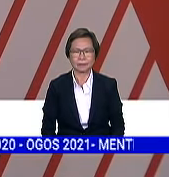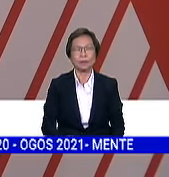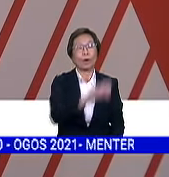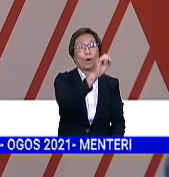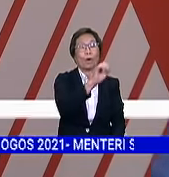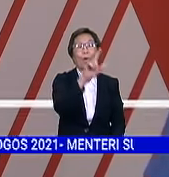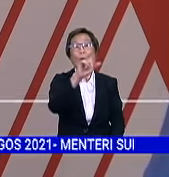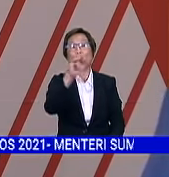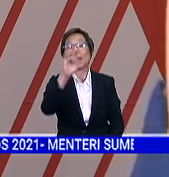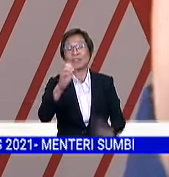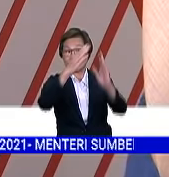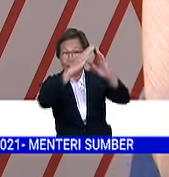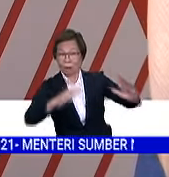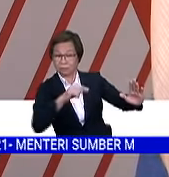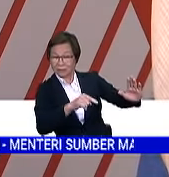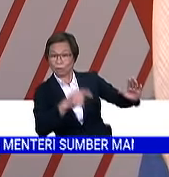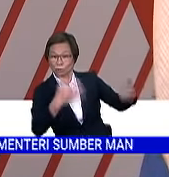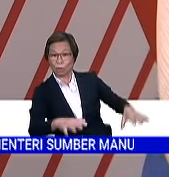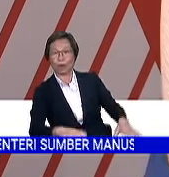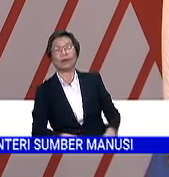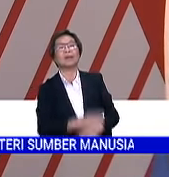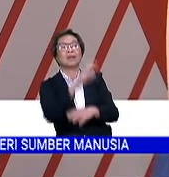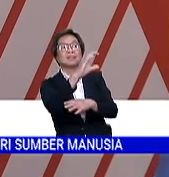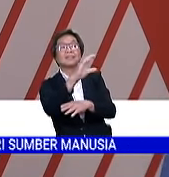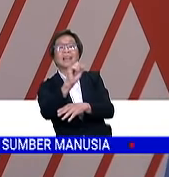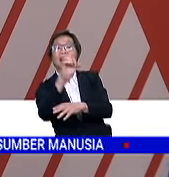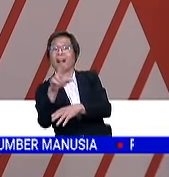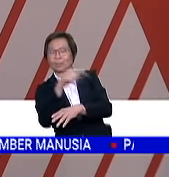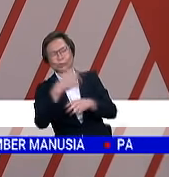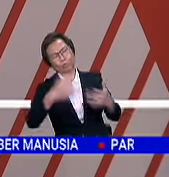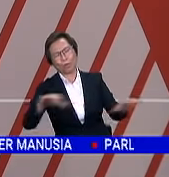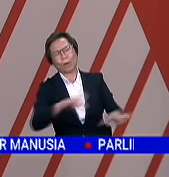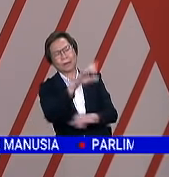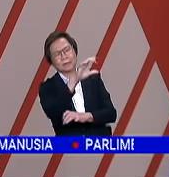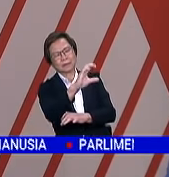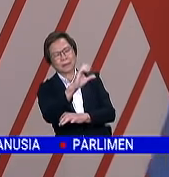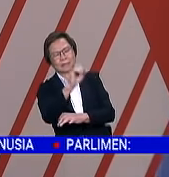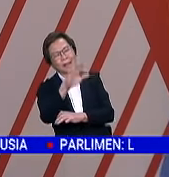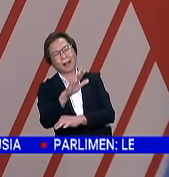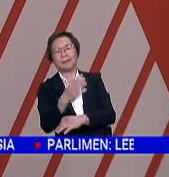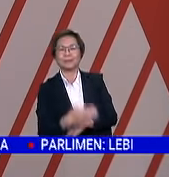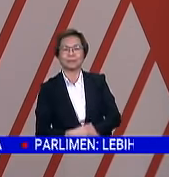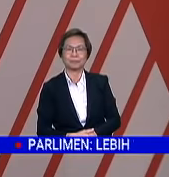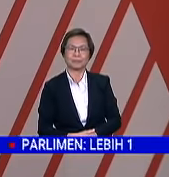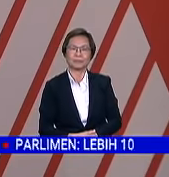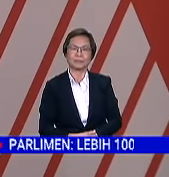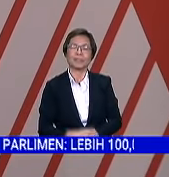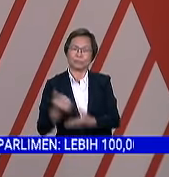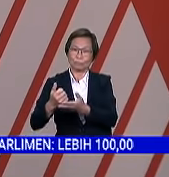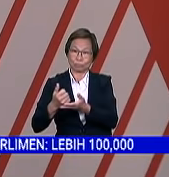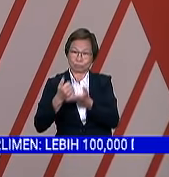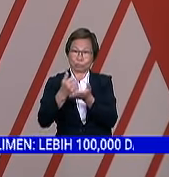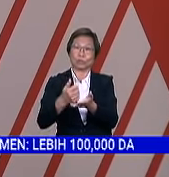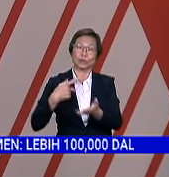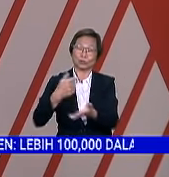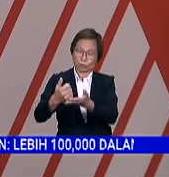Olive House telah membuat apa ni dia punya corporate social responsibility dengan cara indirect lah, dengan menolong kita supaya